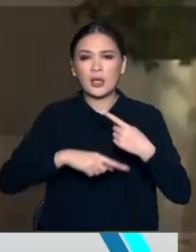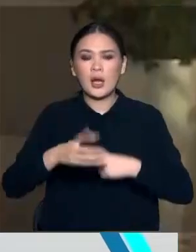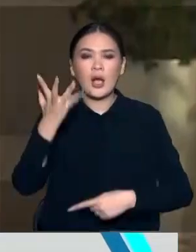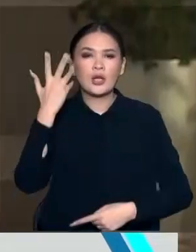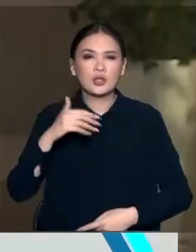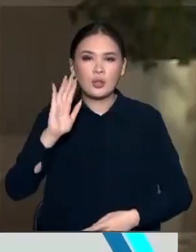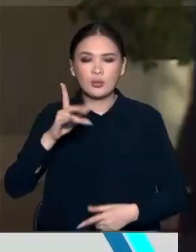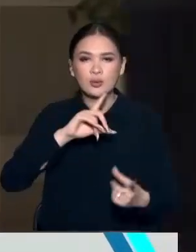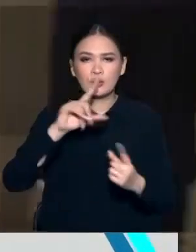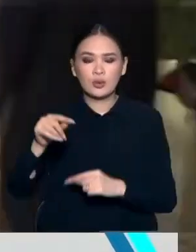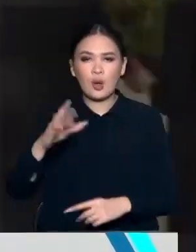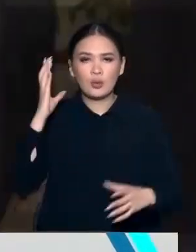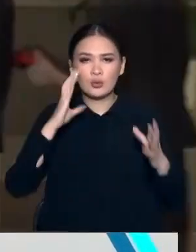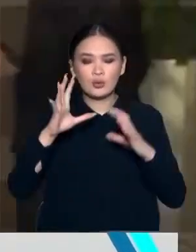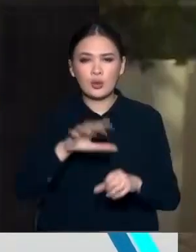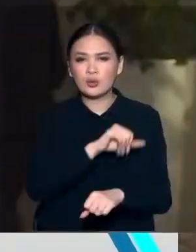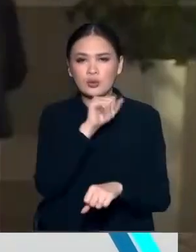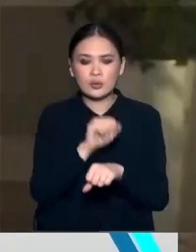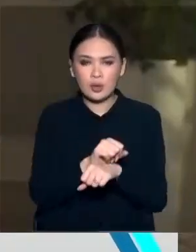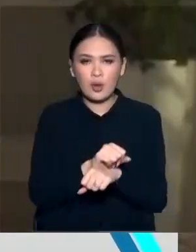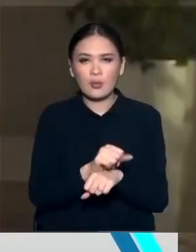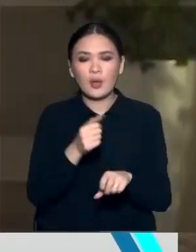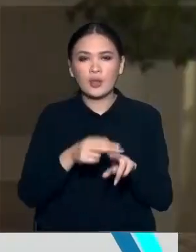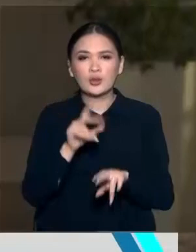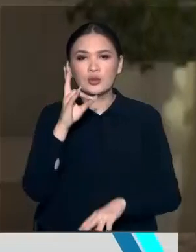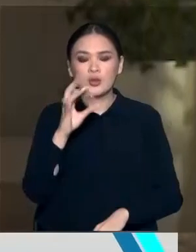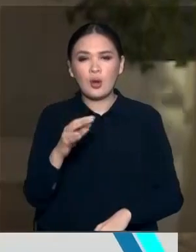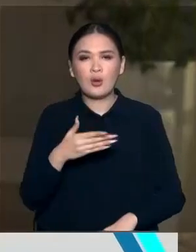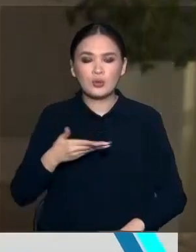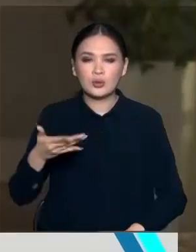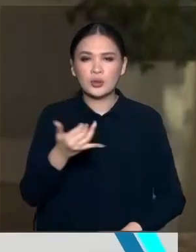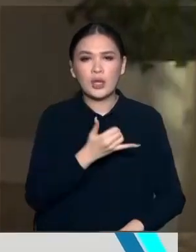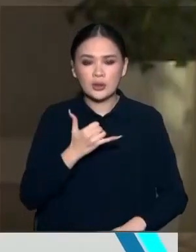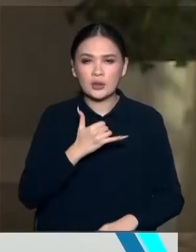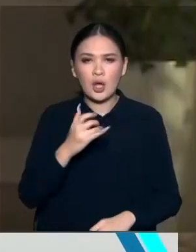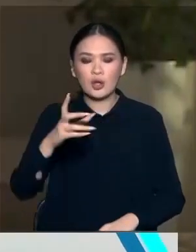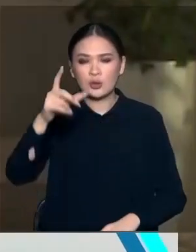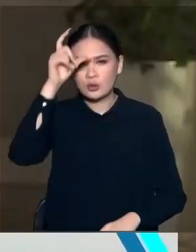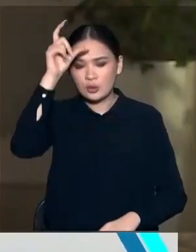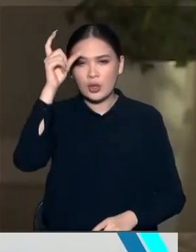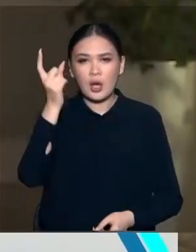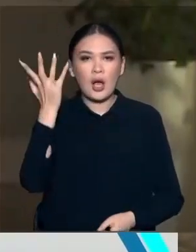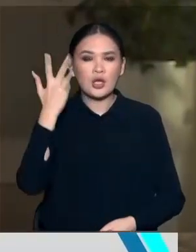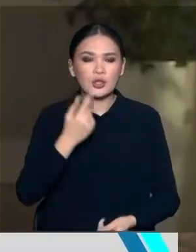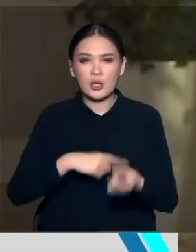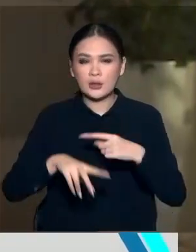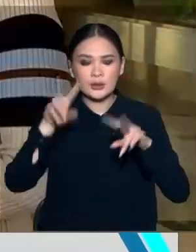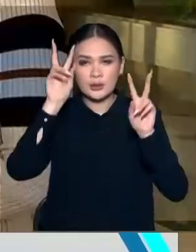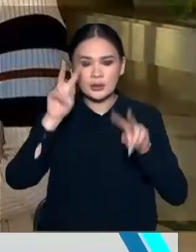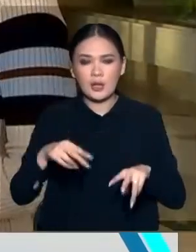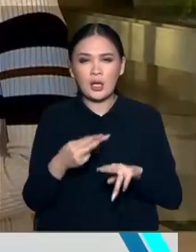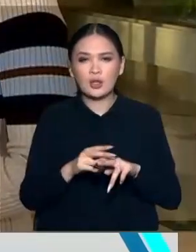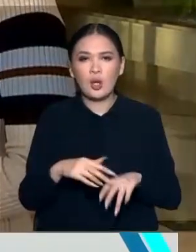Иә, университетте сабақтар толығымен тоқтатылды, бірақ біз Түркияға қайтадан қашан оралатынымызды білмейміз.